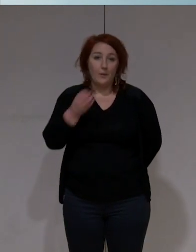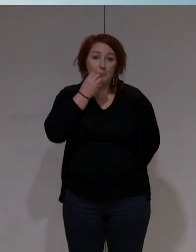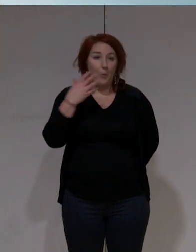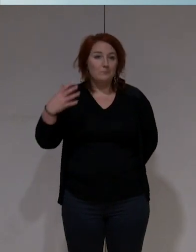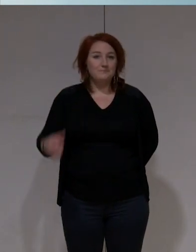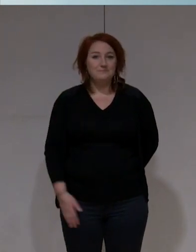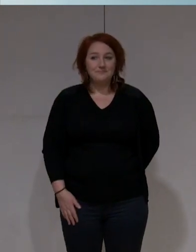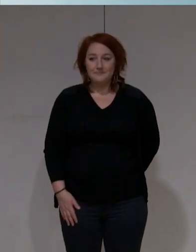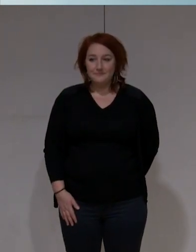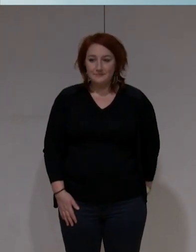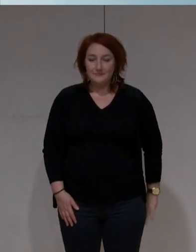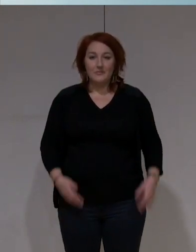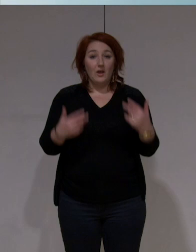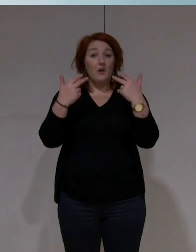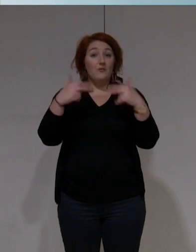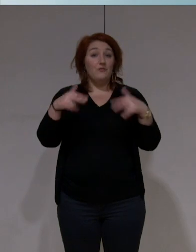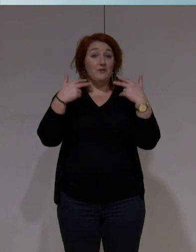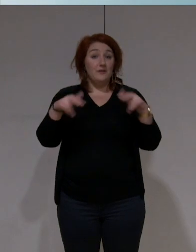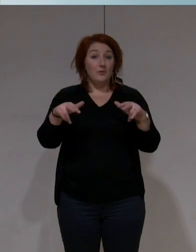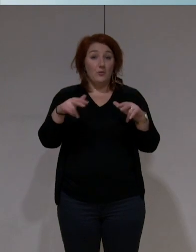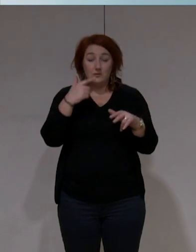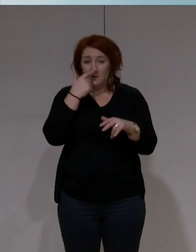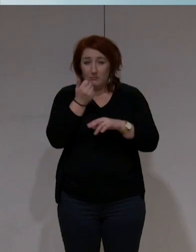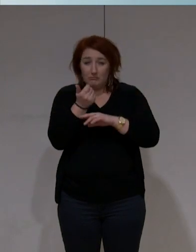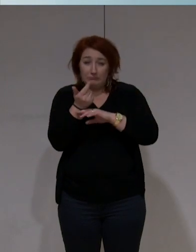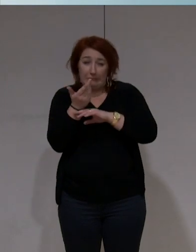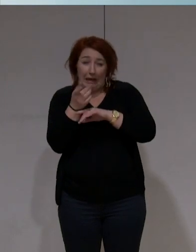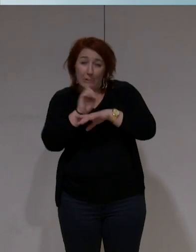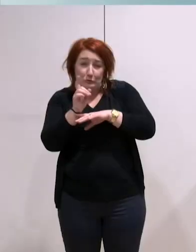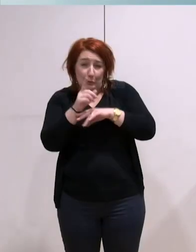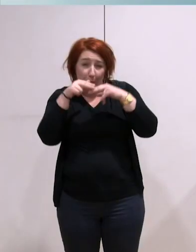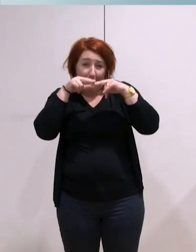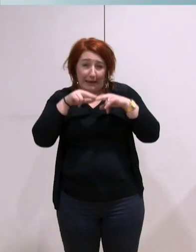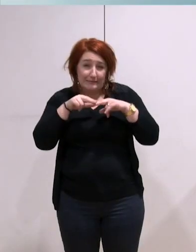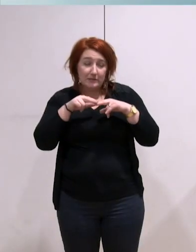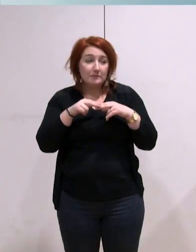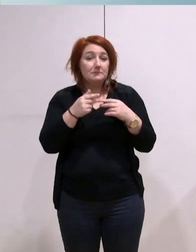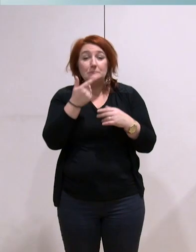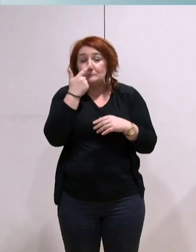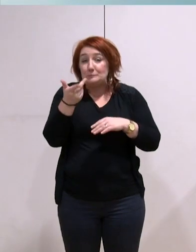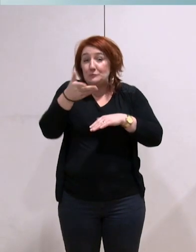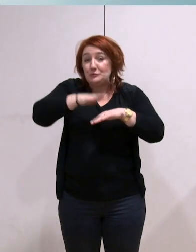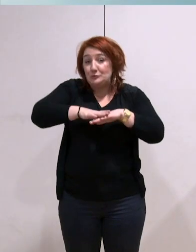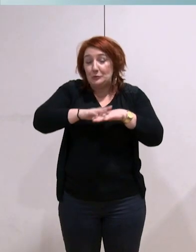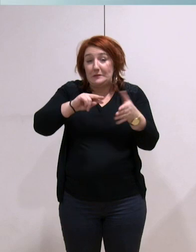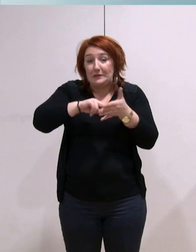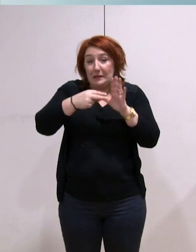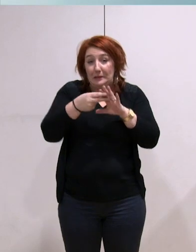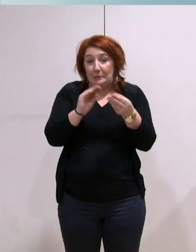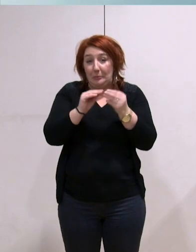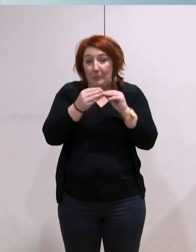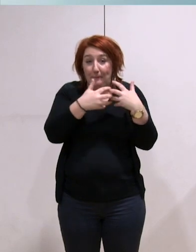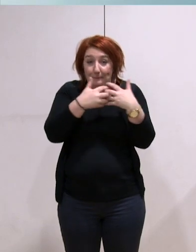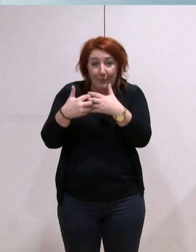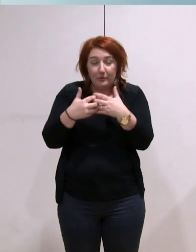loyer cette petite vidéo je crois il resta encore quelques secondes comme manifestement il y a un petit souci technique je vous propose